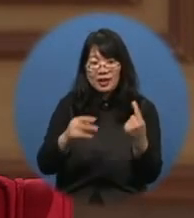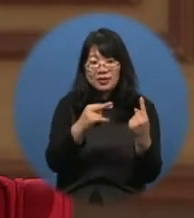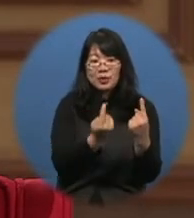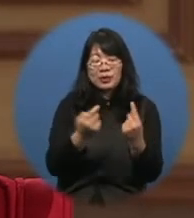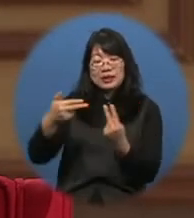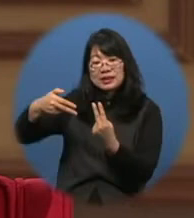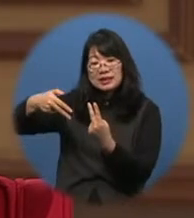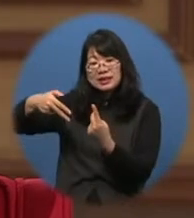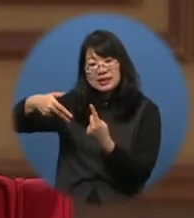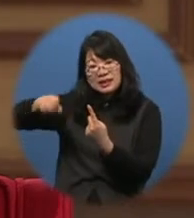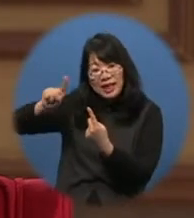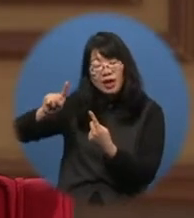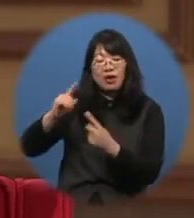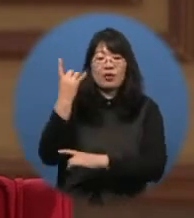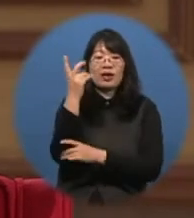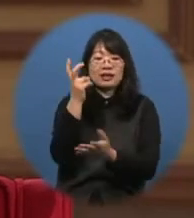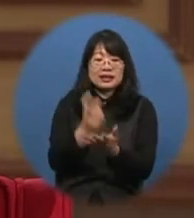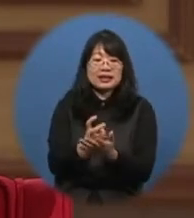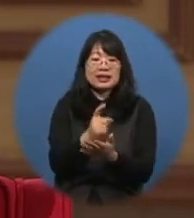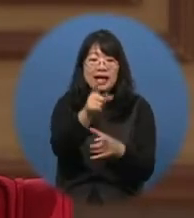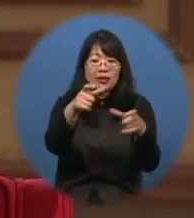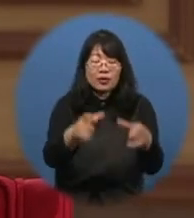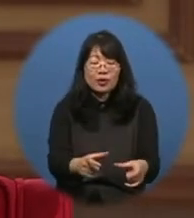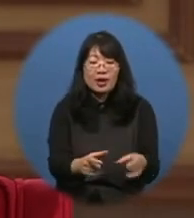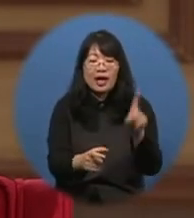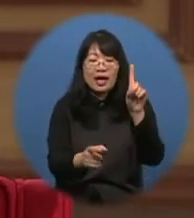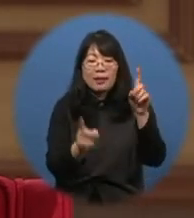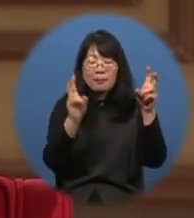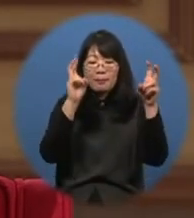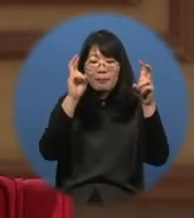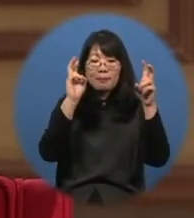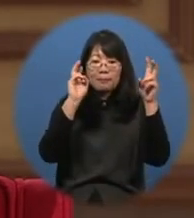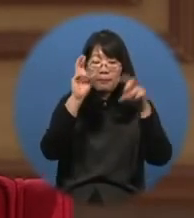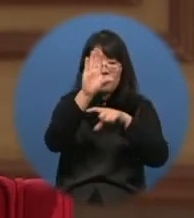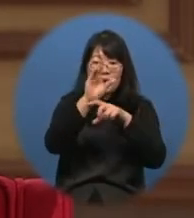맞아요. 한도에 이제 한 신문사, 한 방송사. 뭐 그런